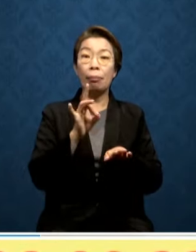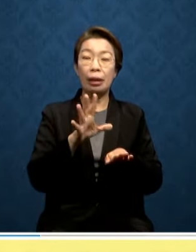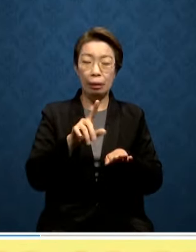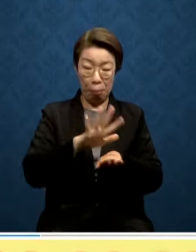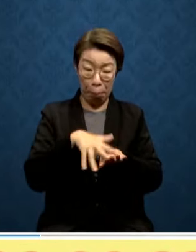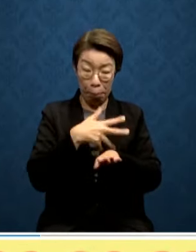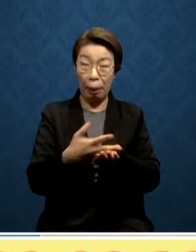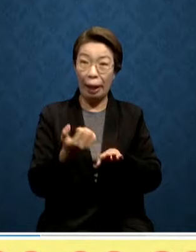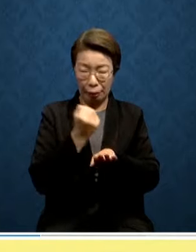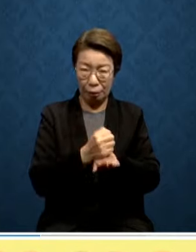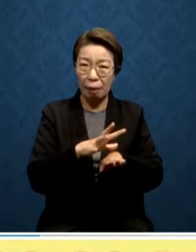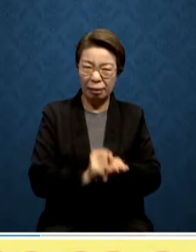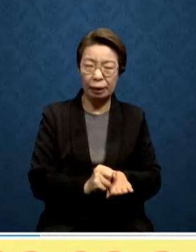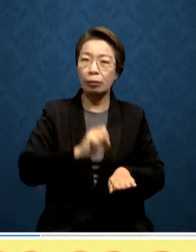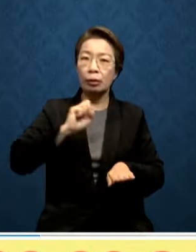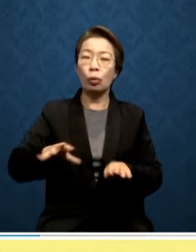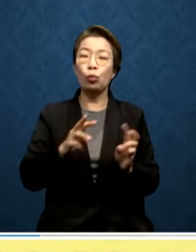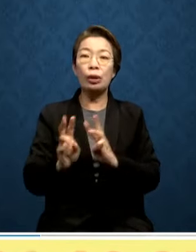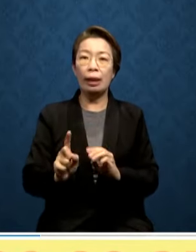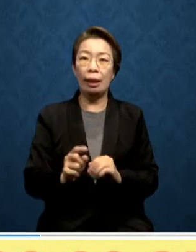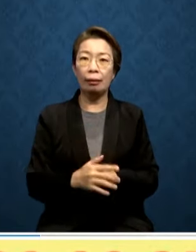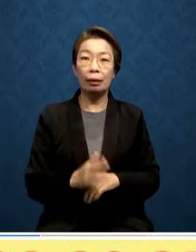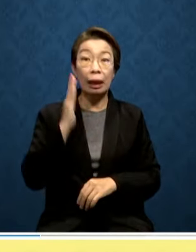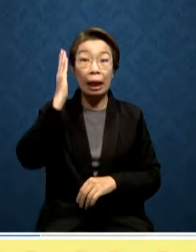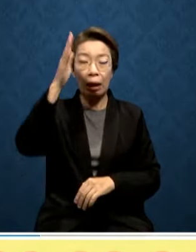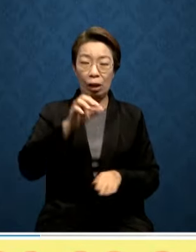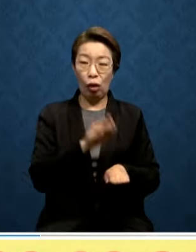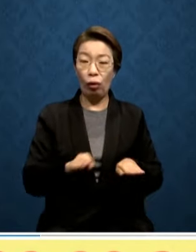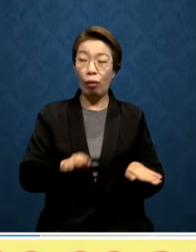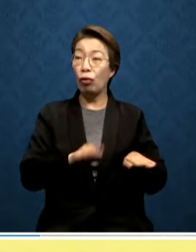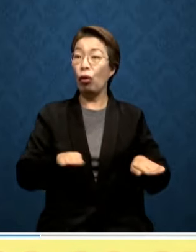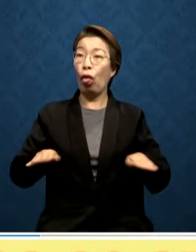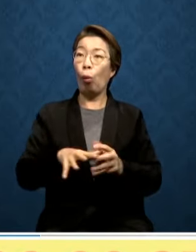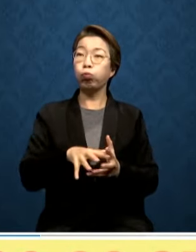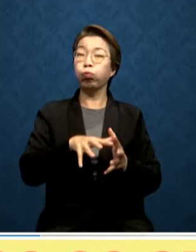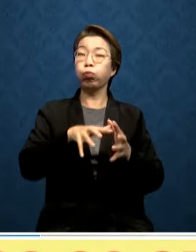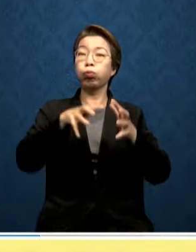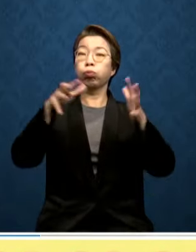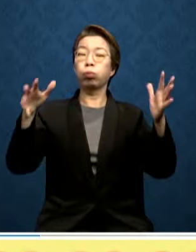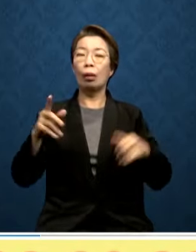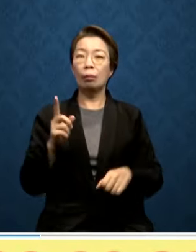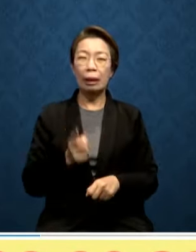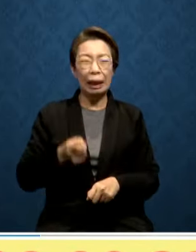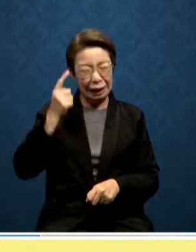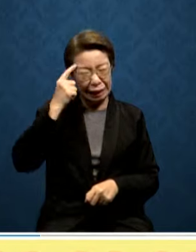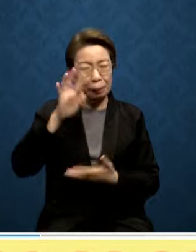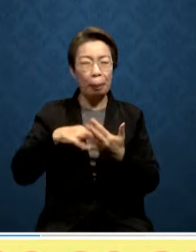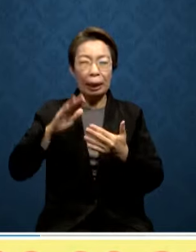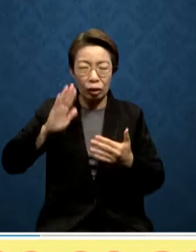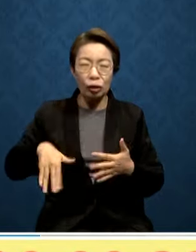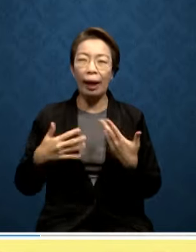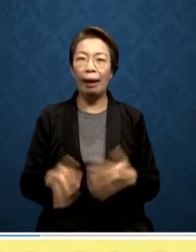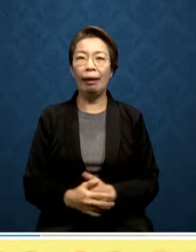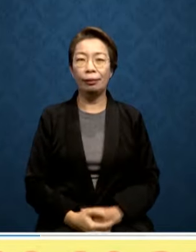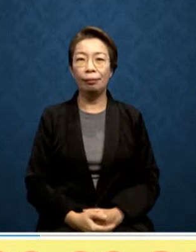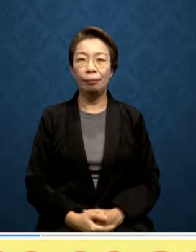นี้ถ้าไม่อย่างนั้นรถไฟฟ้าจะล้นประเทศไทยแล้วเราจะมานั่งคิดกันว่ามันช้าเกินไปขอบคุณครับ